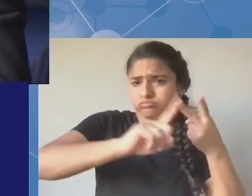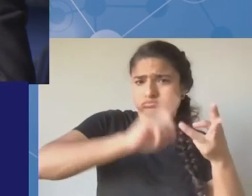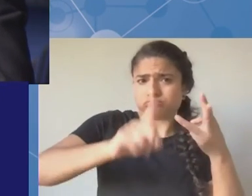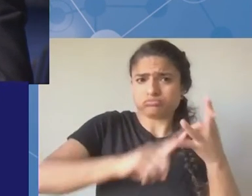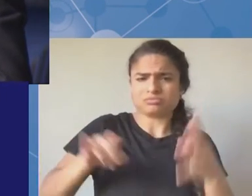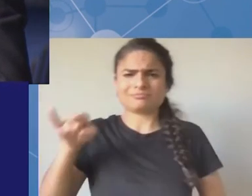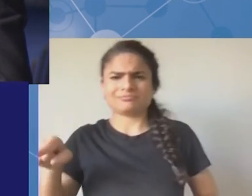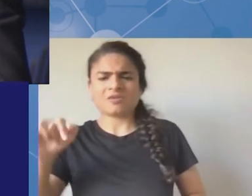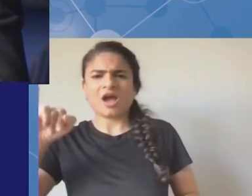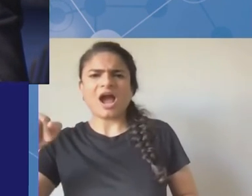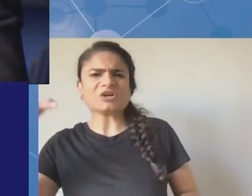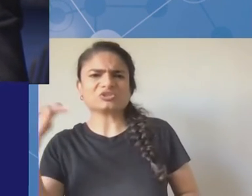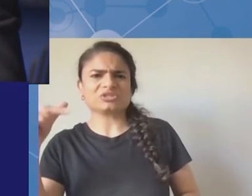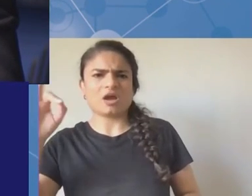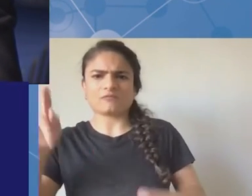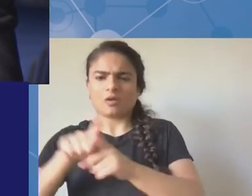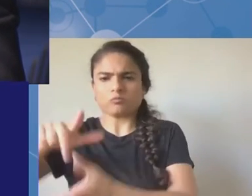существует большой